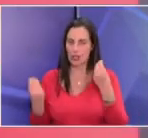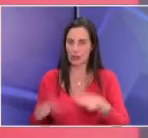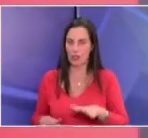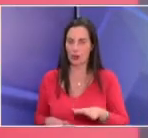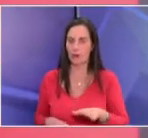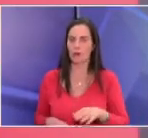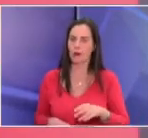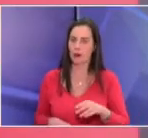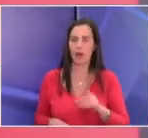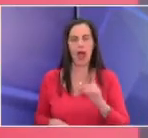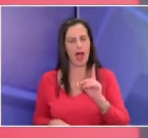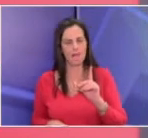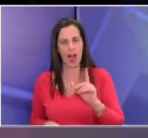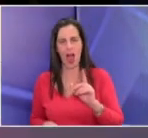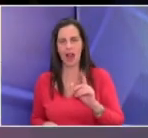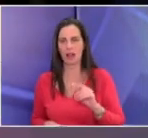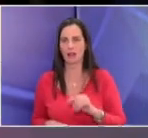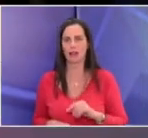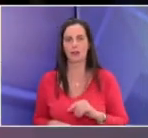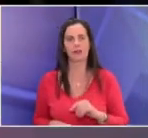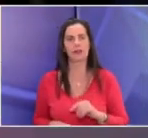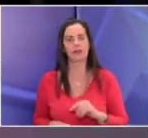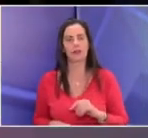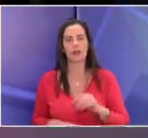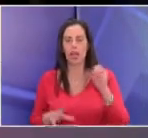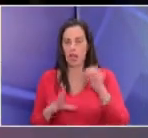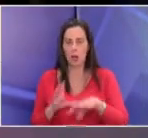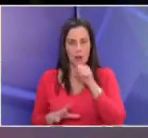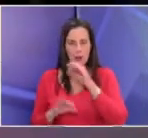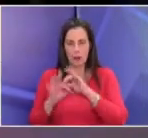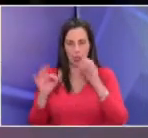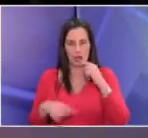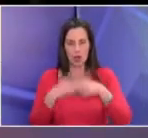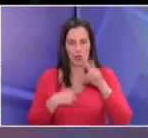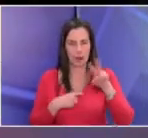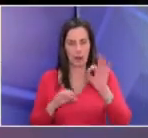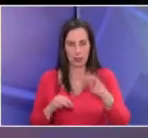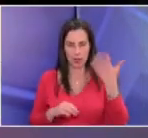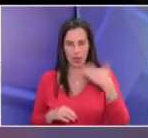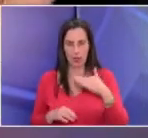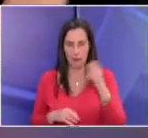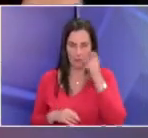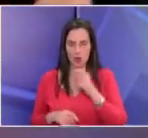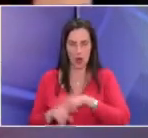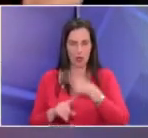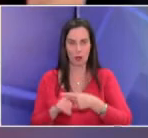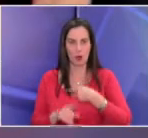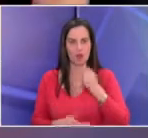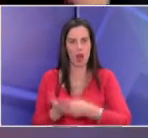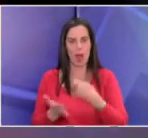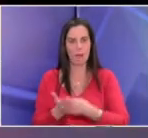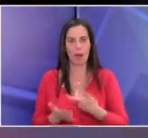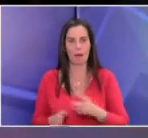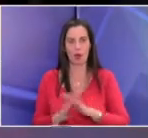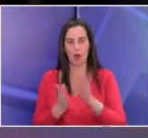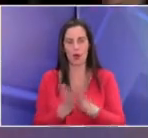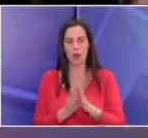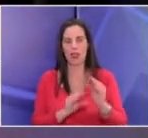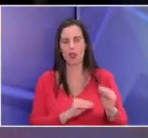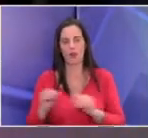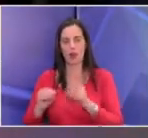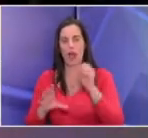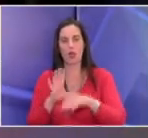מתחילים ממס הכנסה שולי 45%, אנחנו עוברים למע"מ 17%, יש לנו ביטוח לאומי, יש לנו מיסי בריאות,